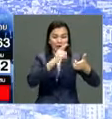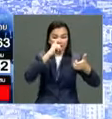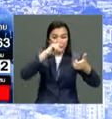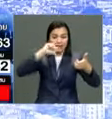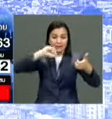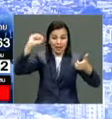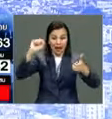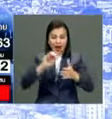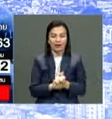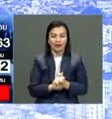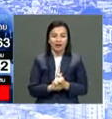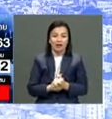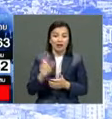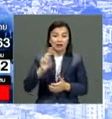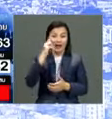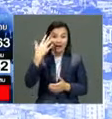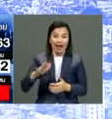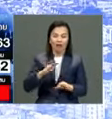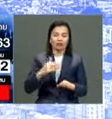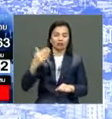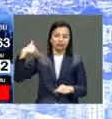ครับวันนี้เราจะมาพูดถึงเรื่องการใช้งานระบบไทยชนะนะครับซึ่งผ่านมาแล้วนะครับเป็นเวลาหนึ่งประมาณ1